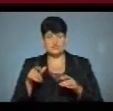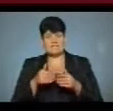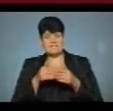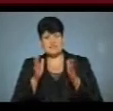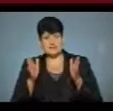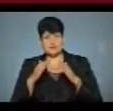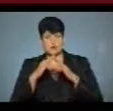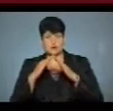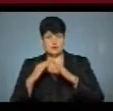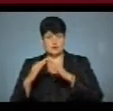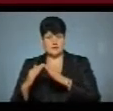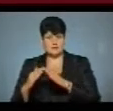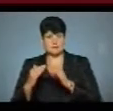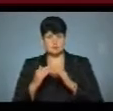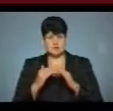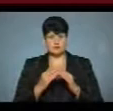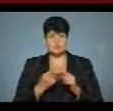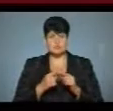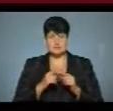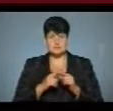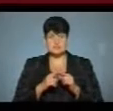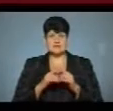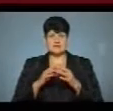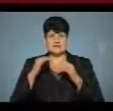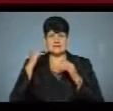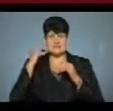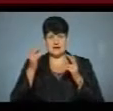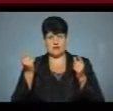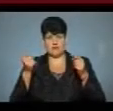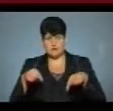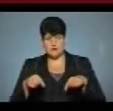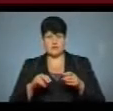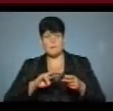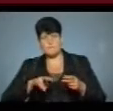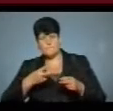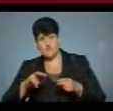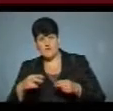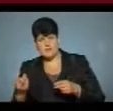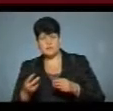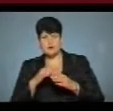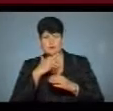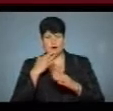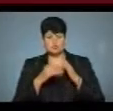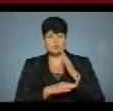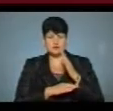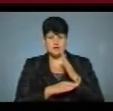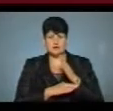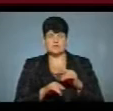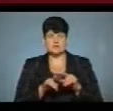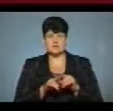на будівлі. Після того селя завалилася, повалило багато дерев. Також